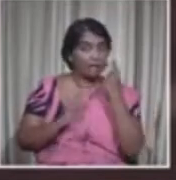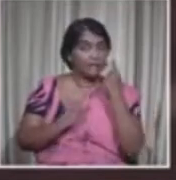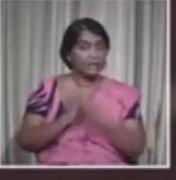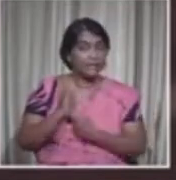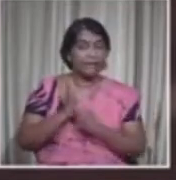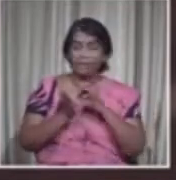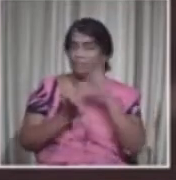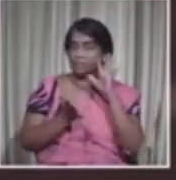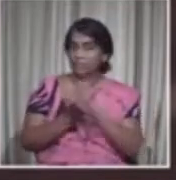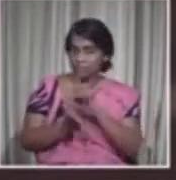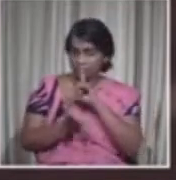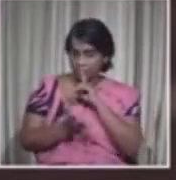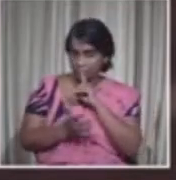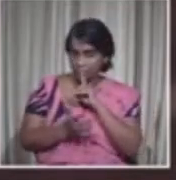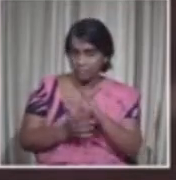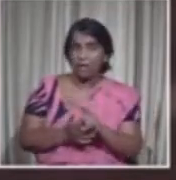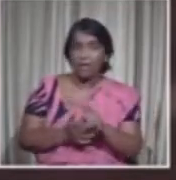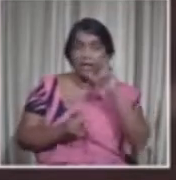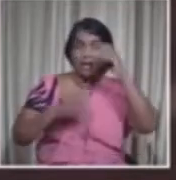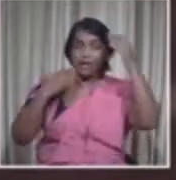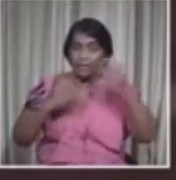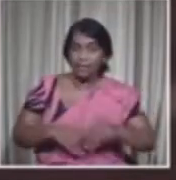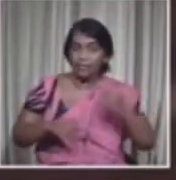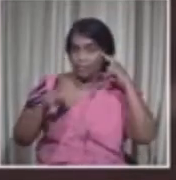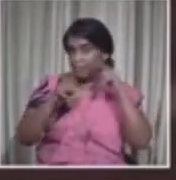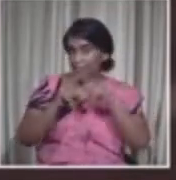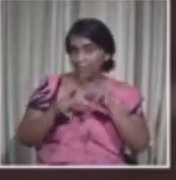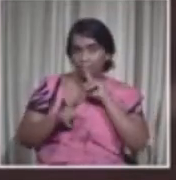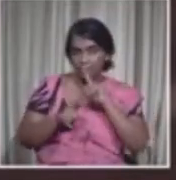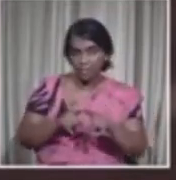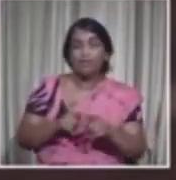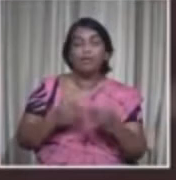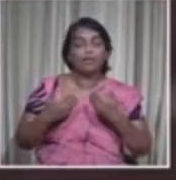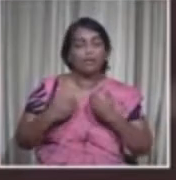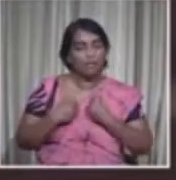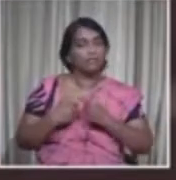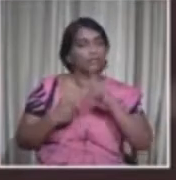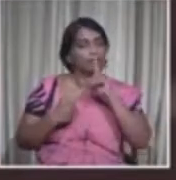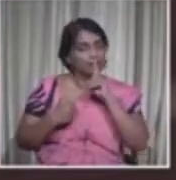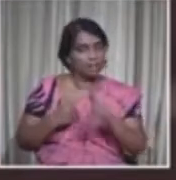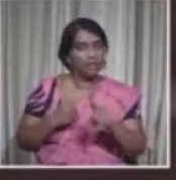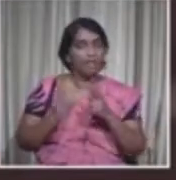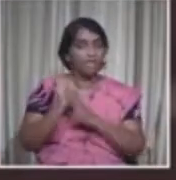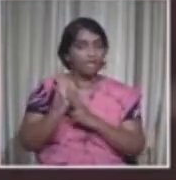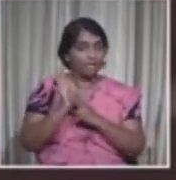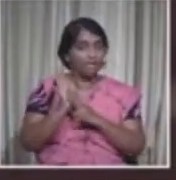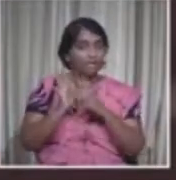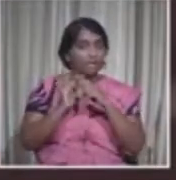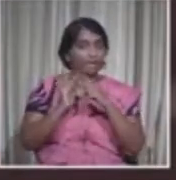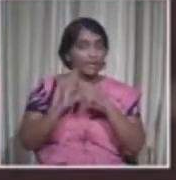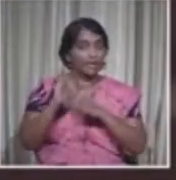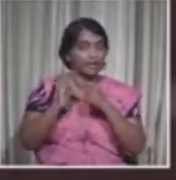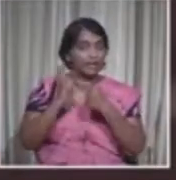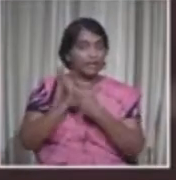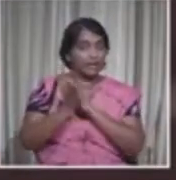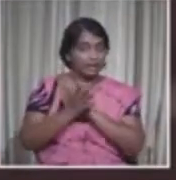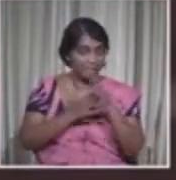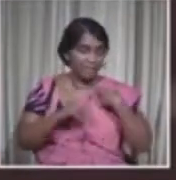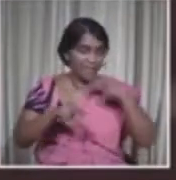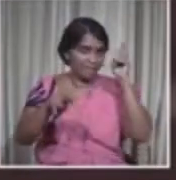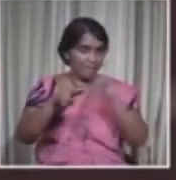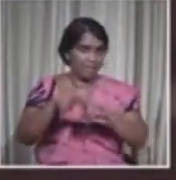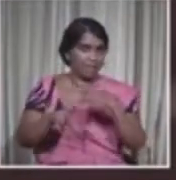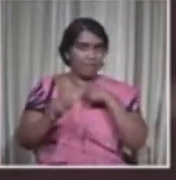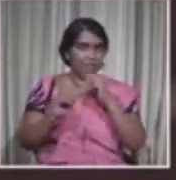කරනවා, ඇඳිරි නීතිය ගැන කතා කරනවා. අපි කියනවා විජිත මන්ත්‍රීතුමාගේ හොඳ මිත්‍රෙක්. මට එතුමාගේ